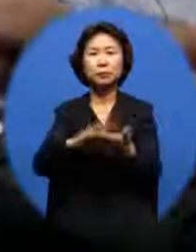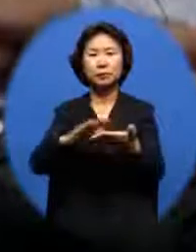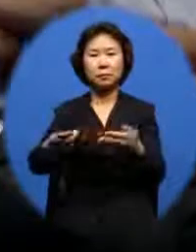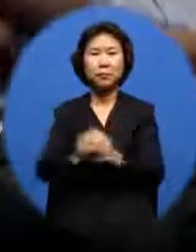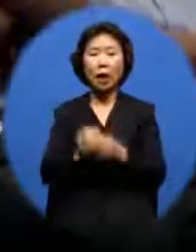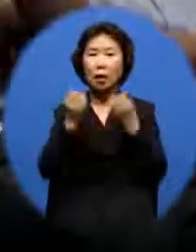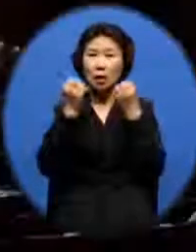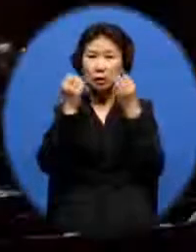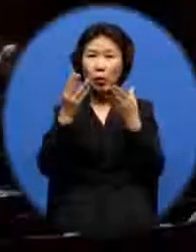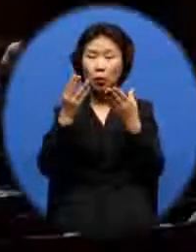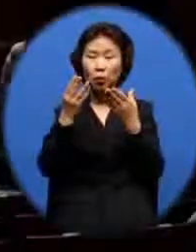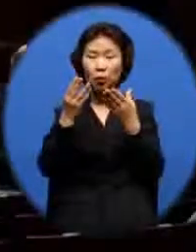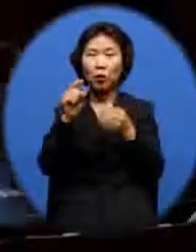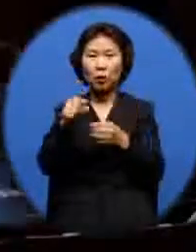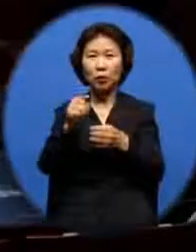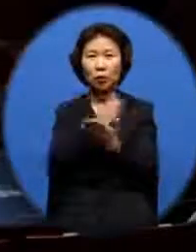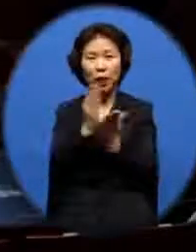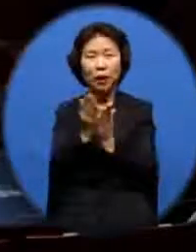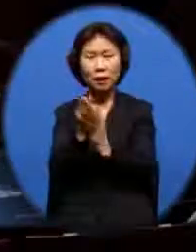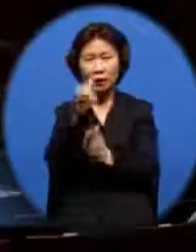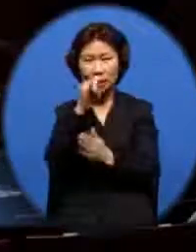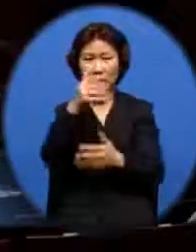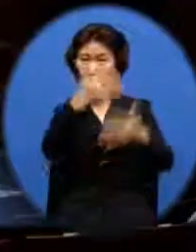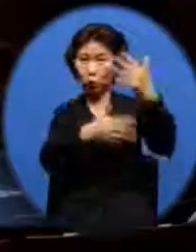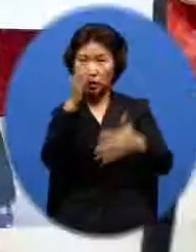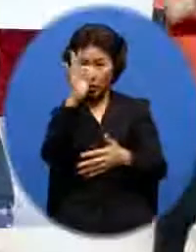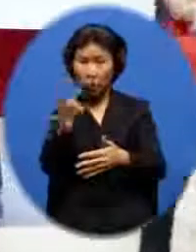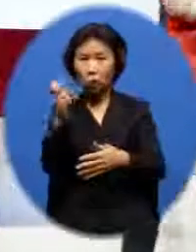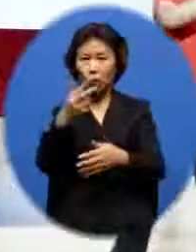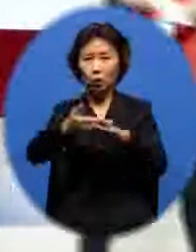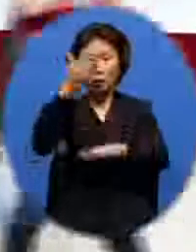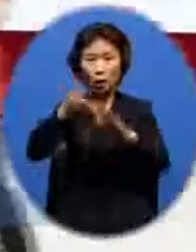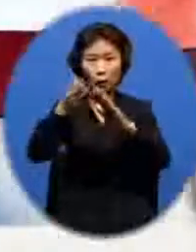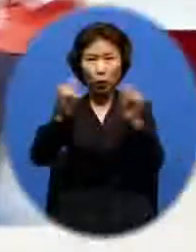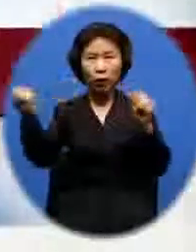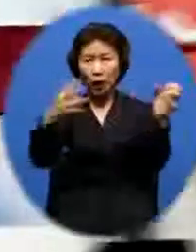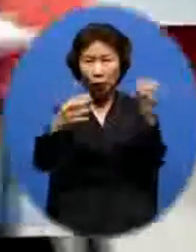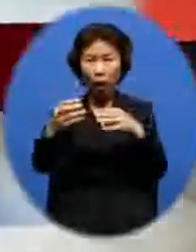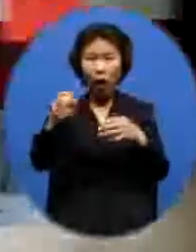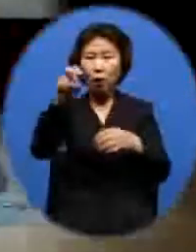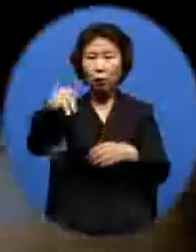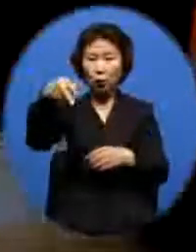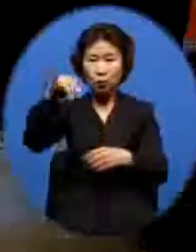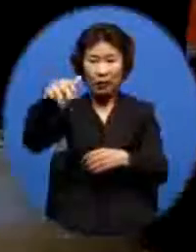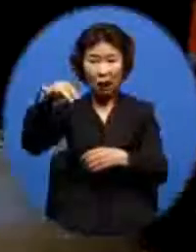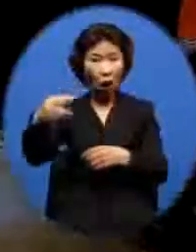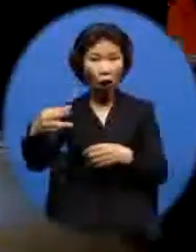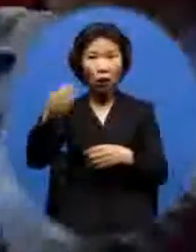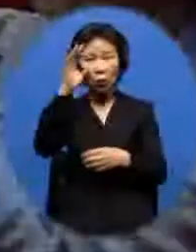화제를 모았습니다. 동영상 관람, 선배 공무원과의 대화, 뮤지컬과 프레즈를 통한 우수 사례 소개